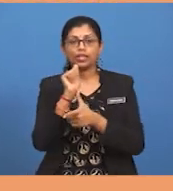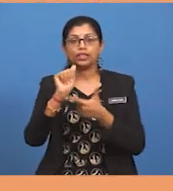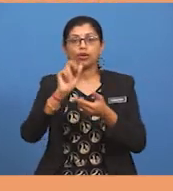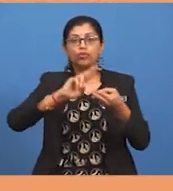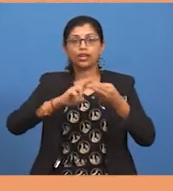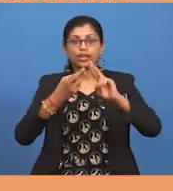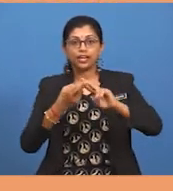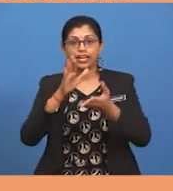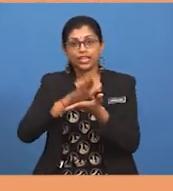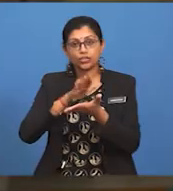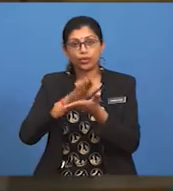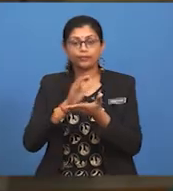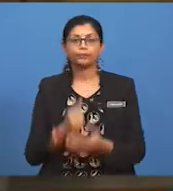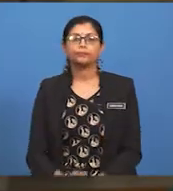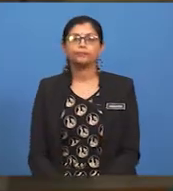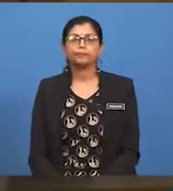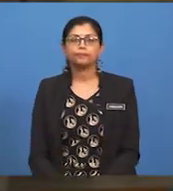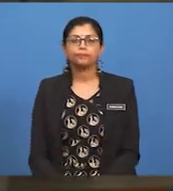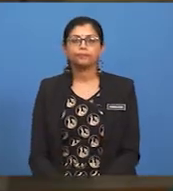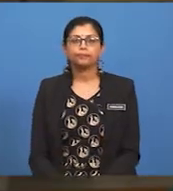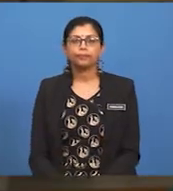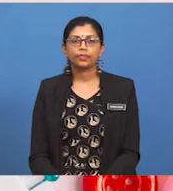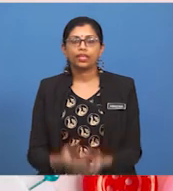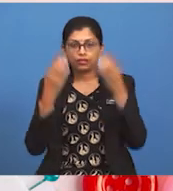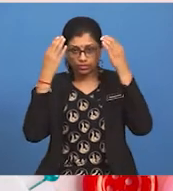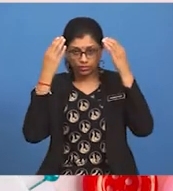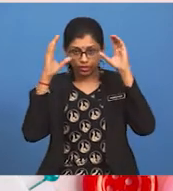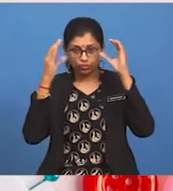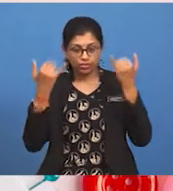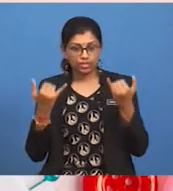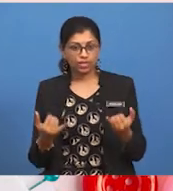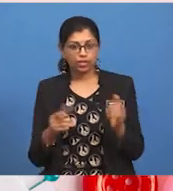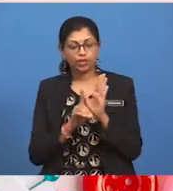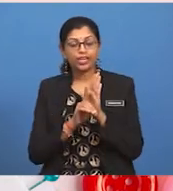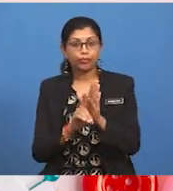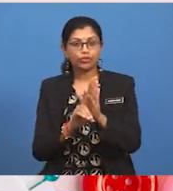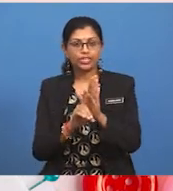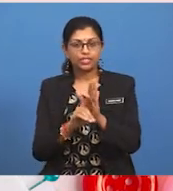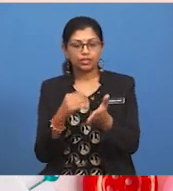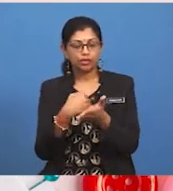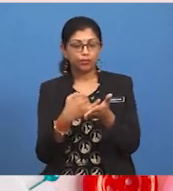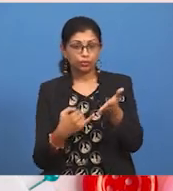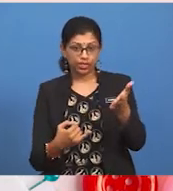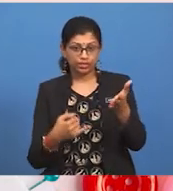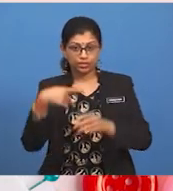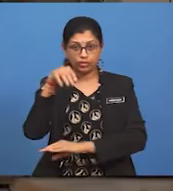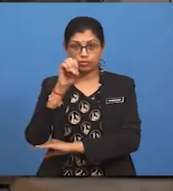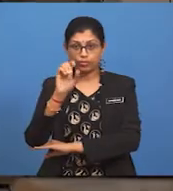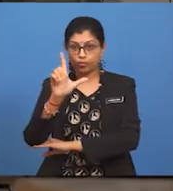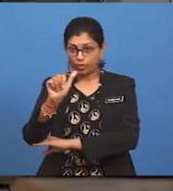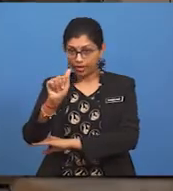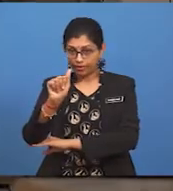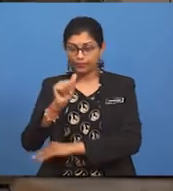di sekolah nanti. Cikgu akan membuat demonstrasi mendrap pola maxi dress. Sebelum